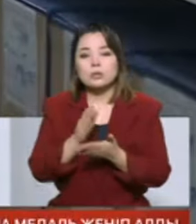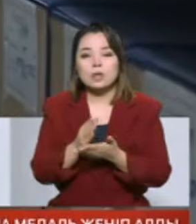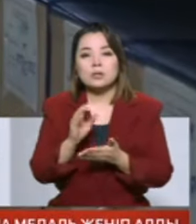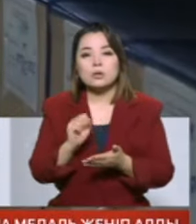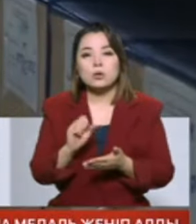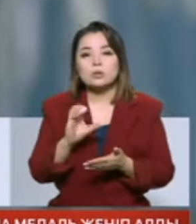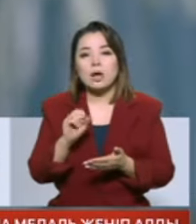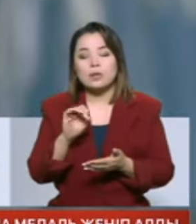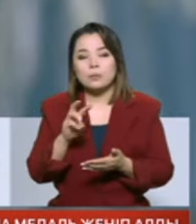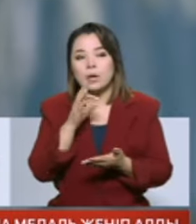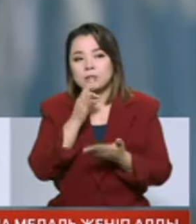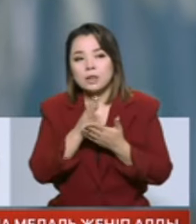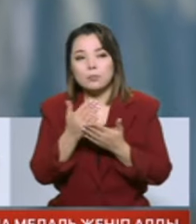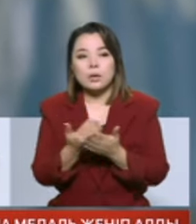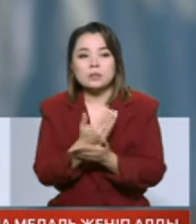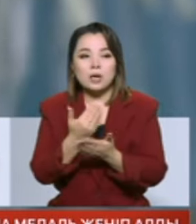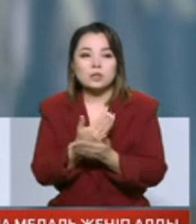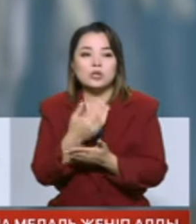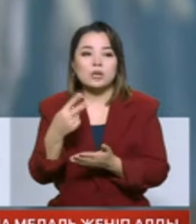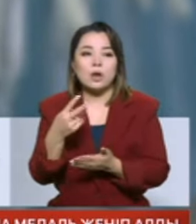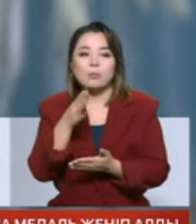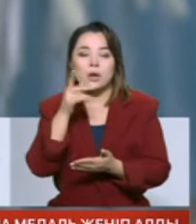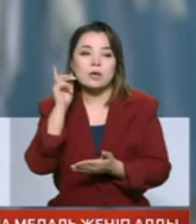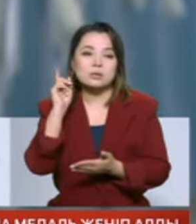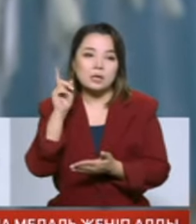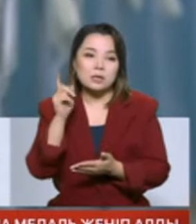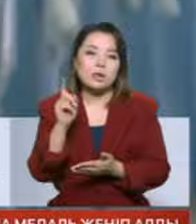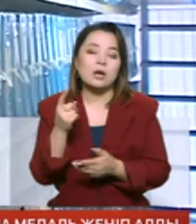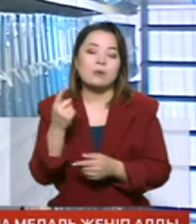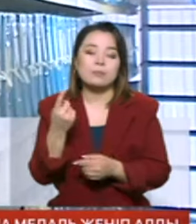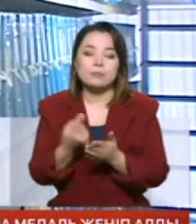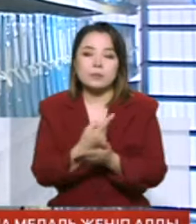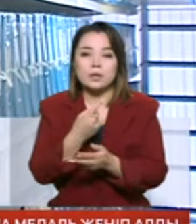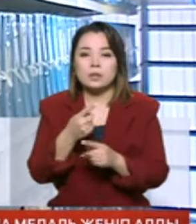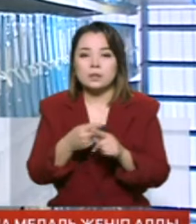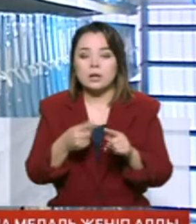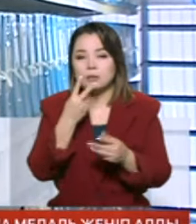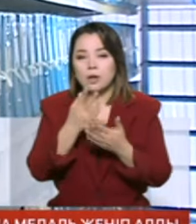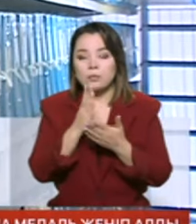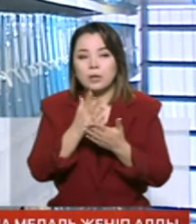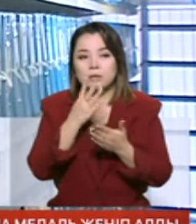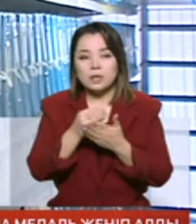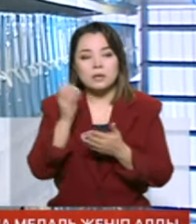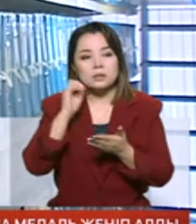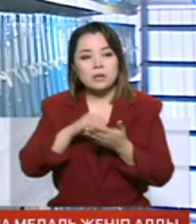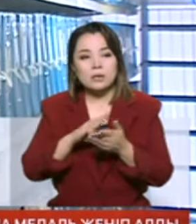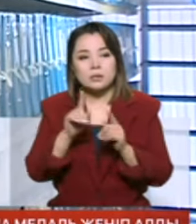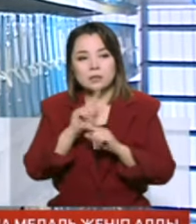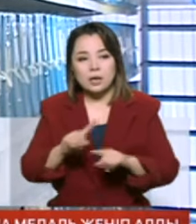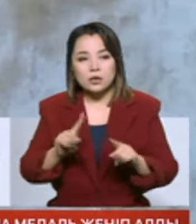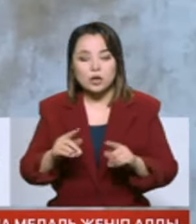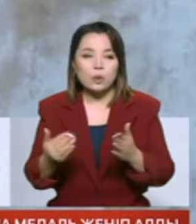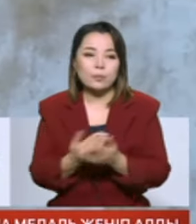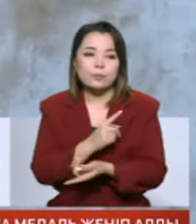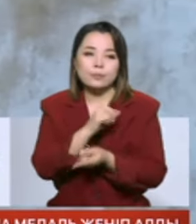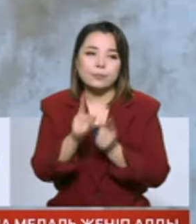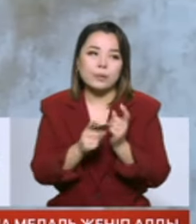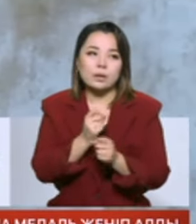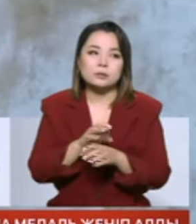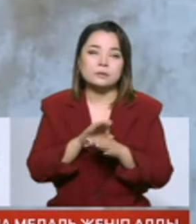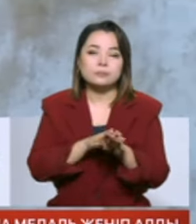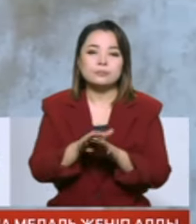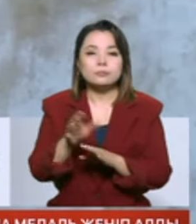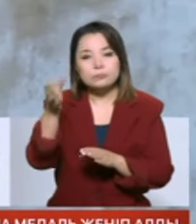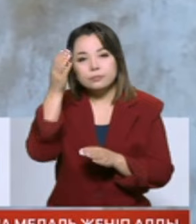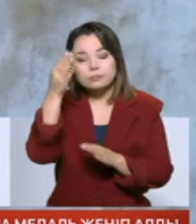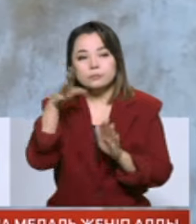Сарым. Жария болған деректердің көбі 20-шы ғасырдың алғашқы жартысына жатады. Оларды жаңартып, цифрландыру қажет. Бастысы ғылыми айналымға